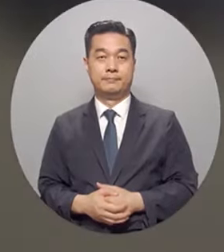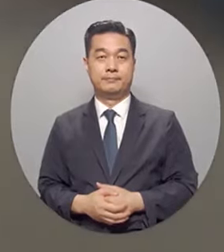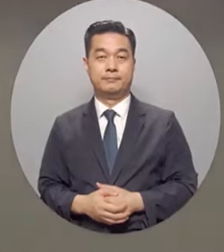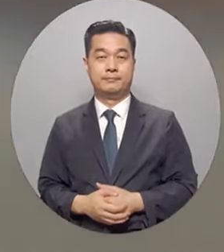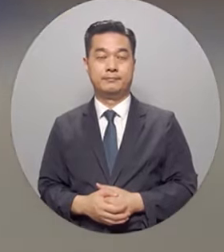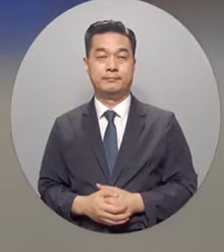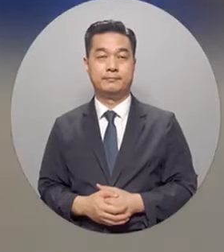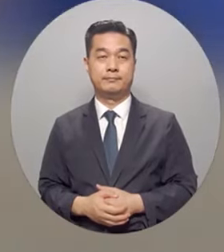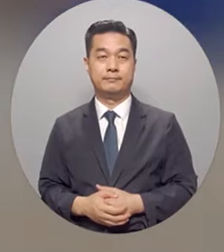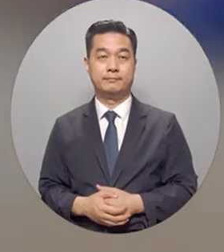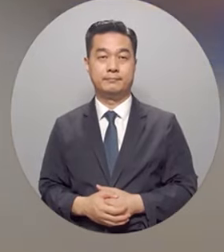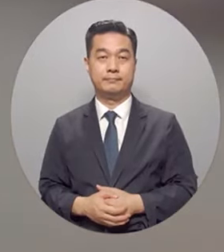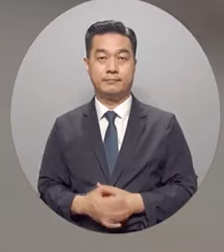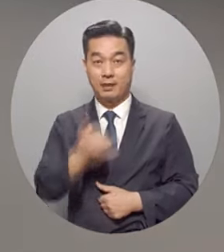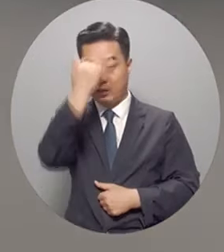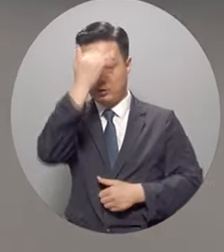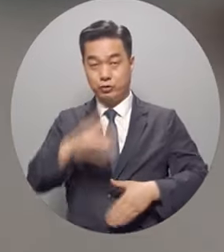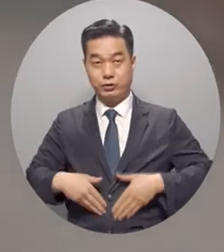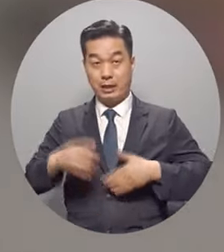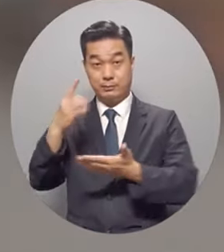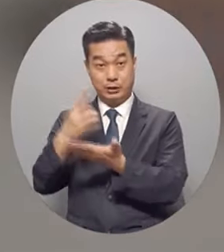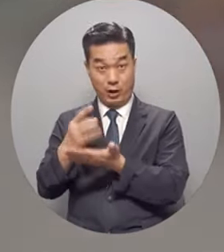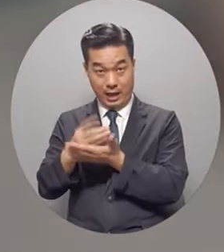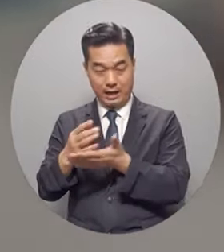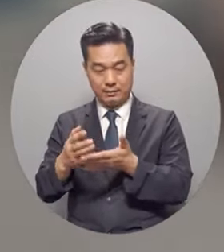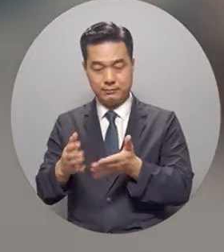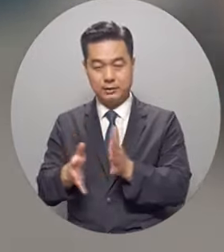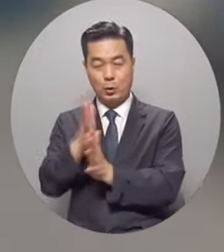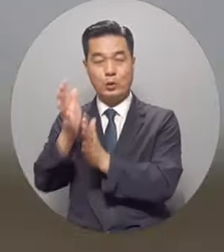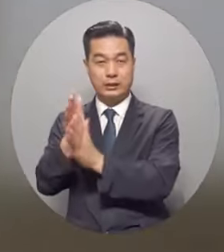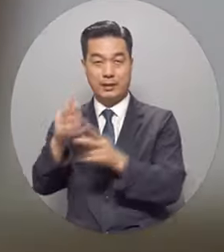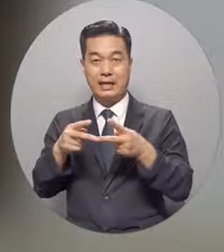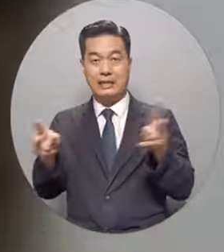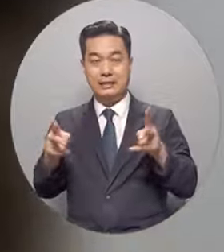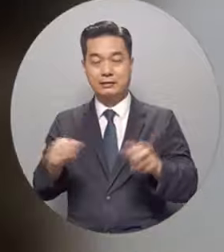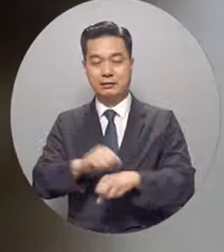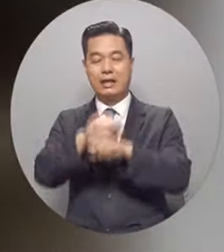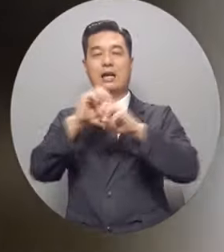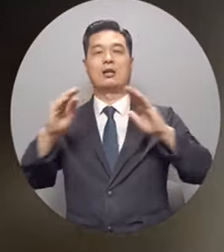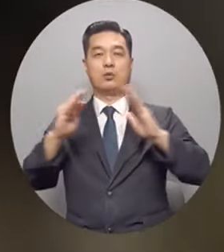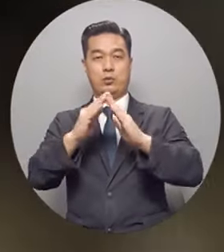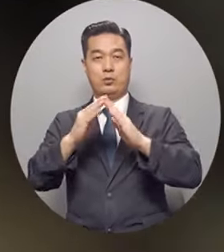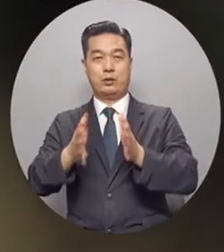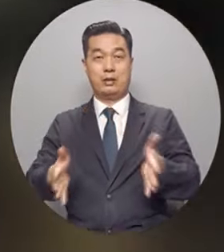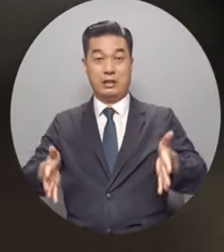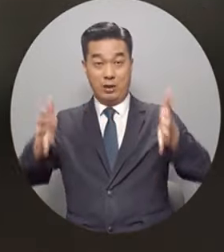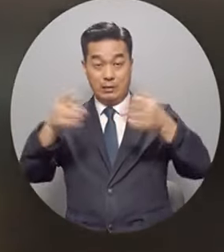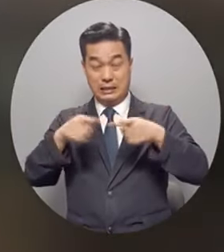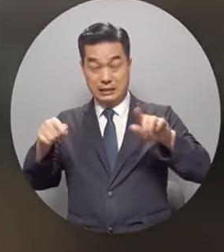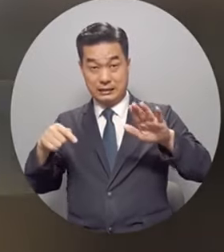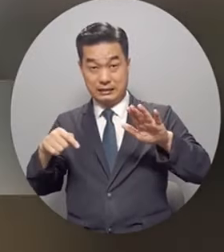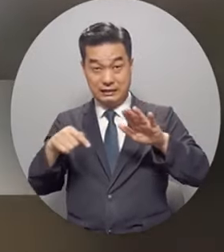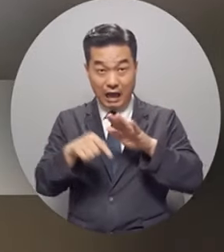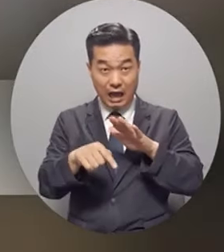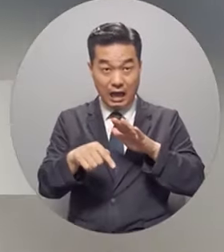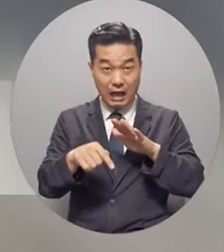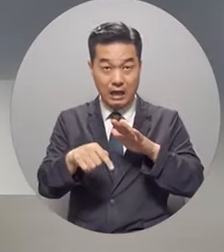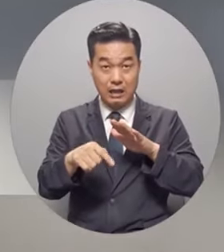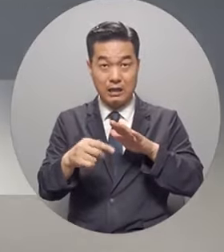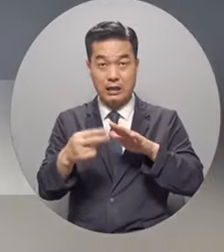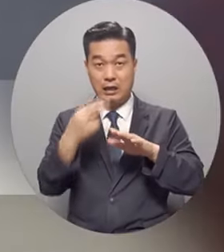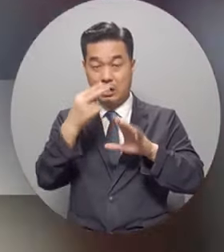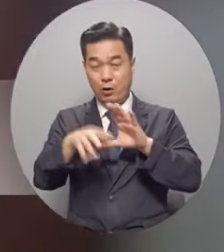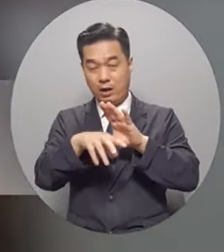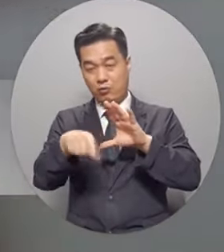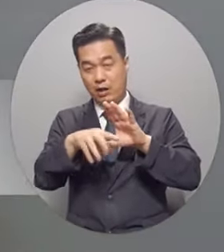기자입니다 충남 천안 도심에 있는 한 2층짜리 창고 건물 1층 안으로 들어가자 환풍기가 달려